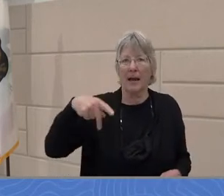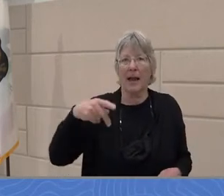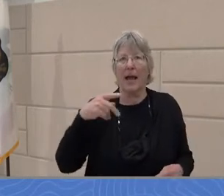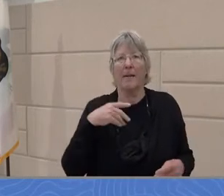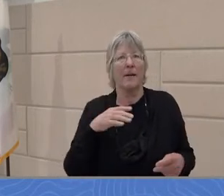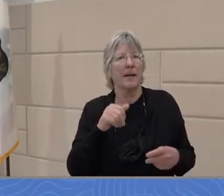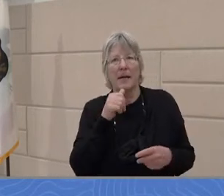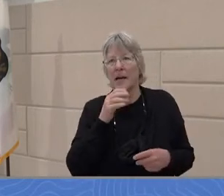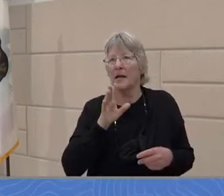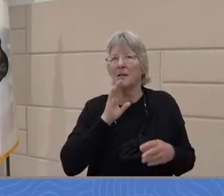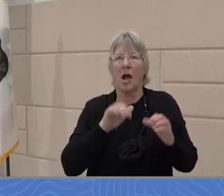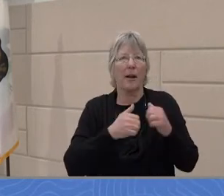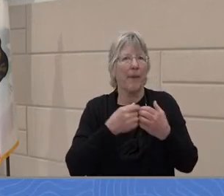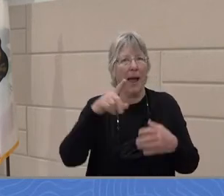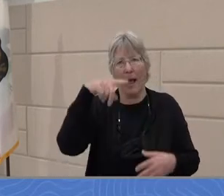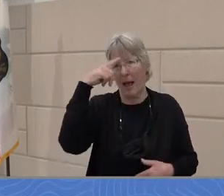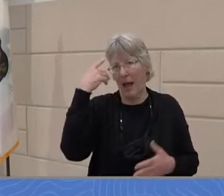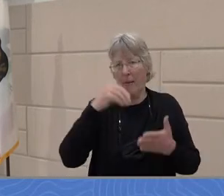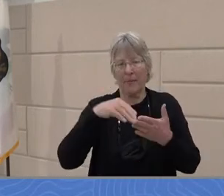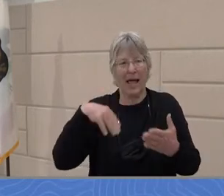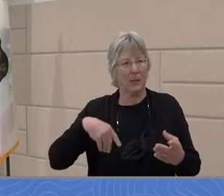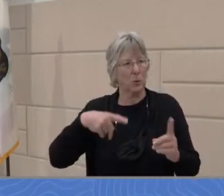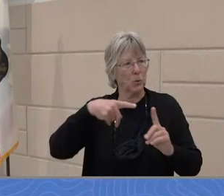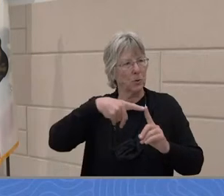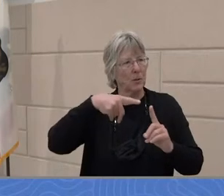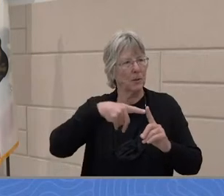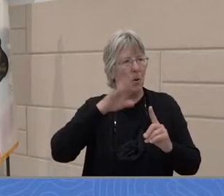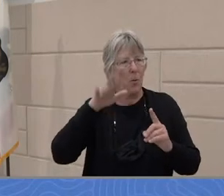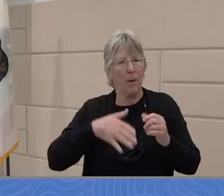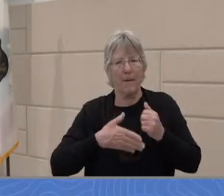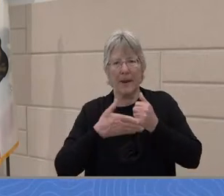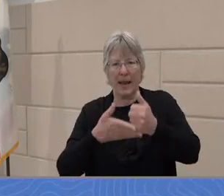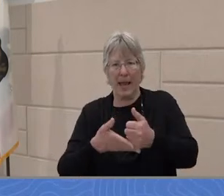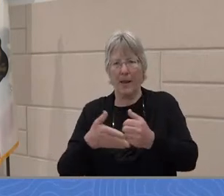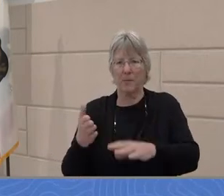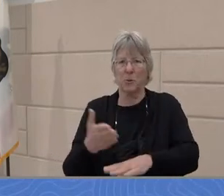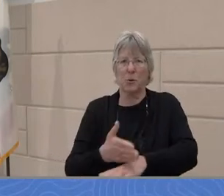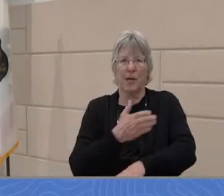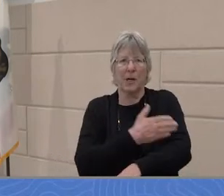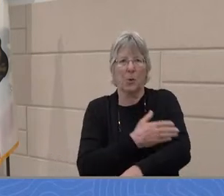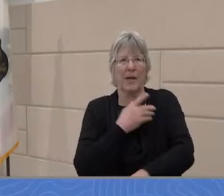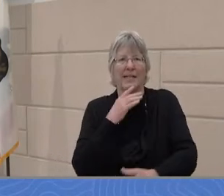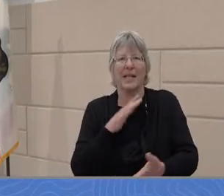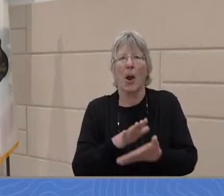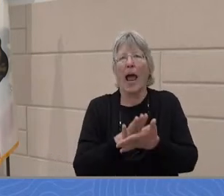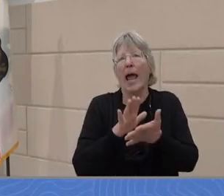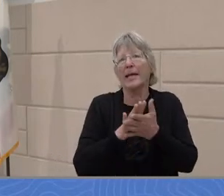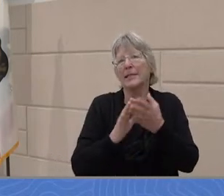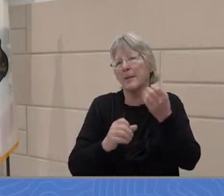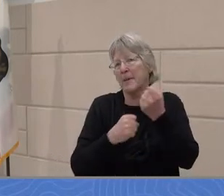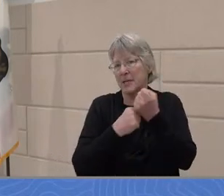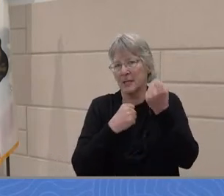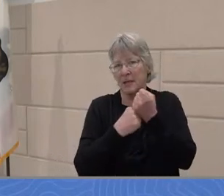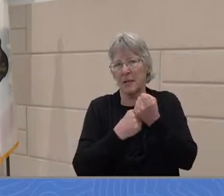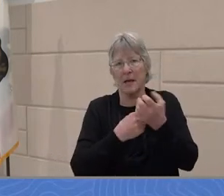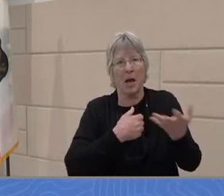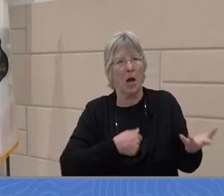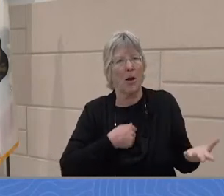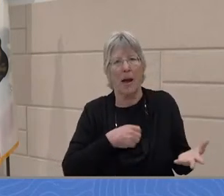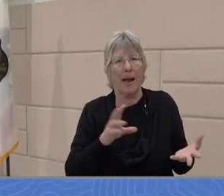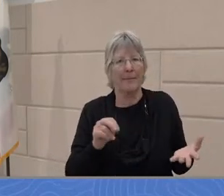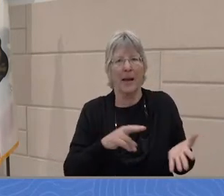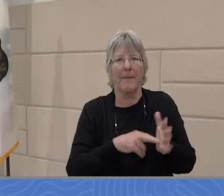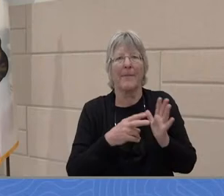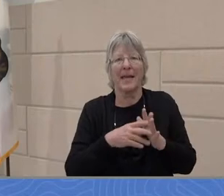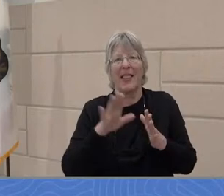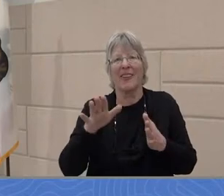าบคือมันตรบะมันบานเยอันปีสัจจุนจิตไว้ขมาวโจรวมครอง